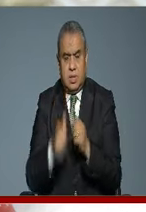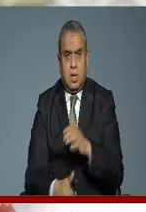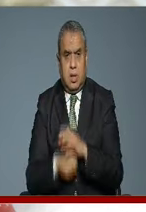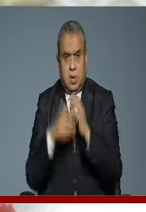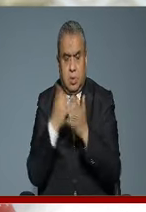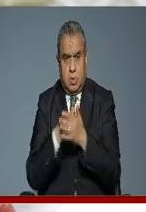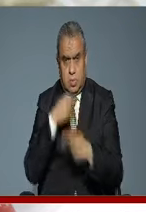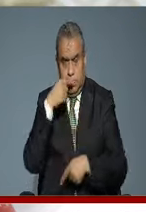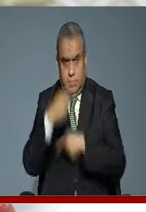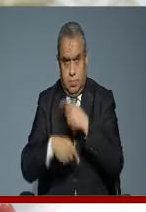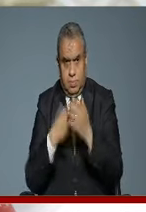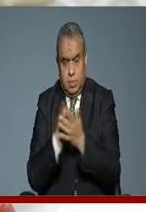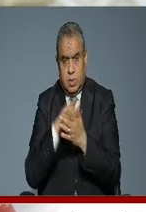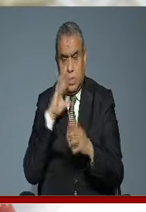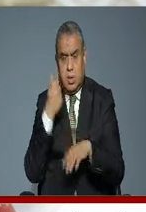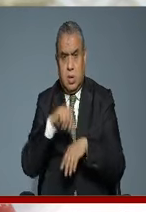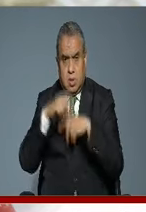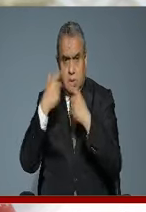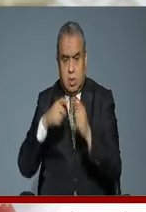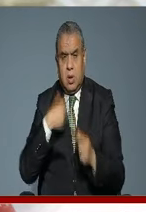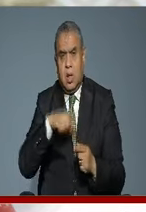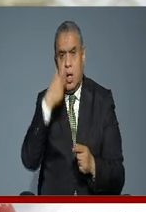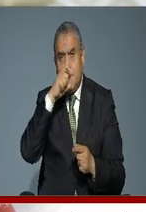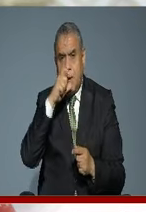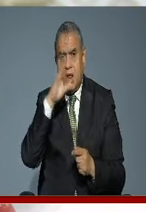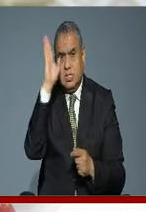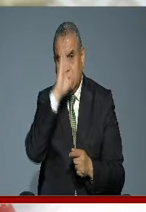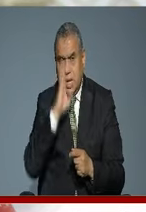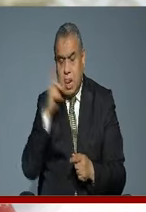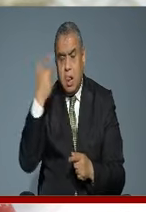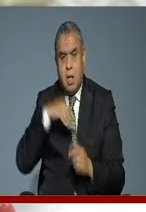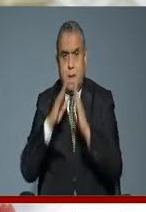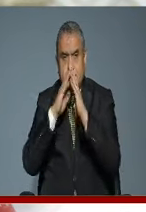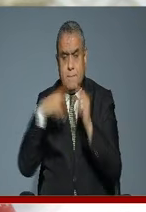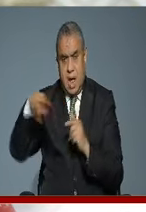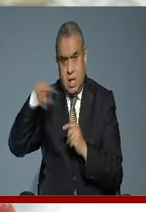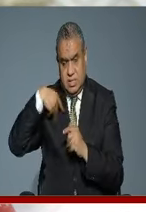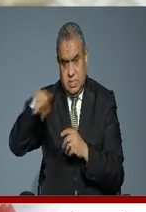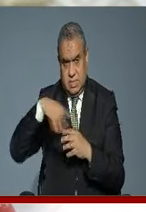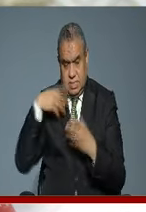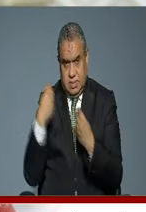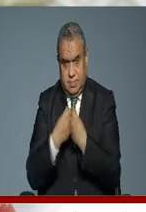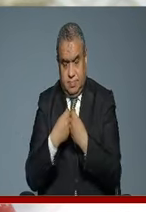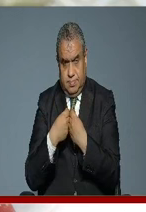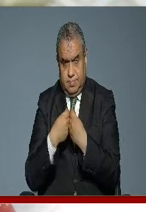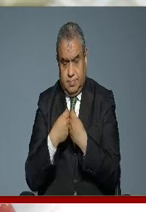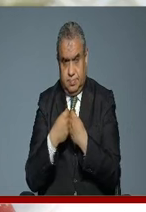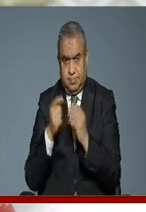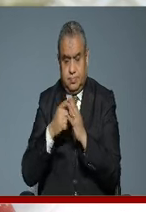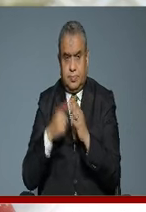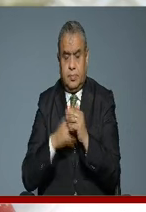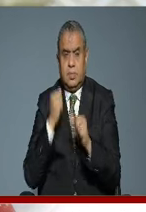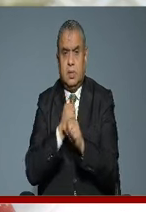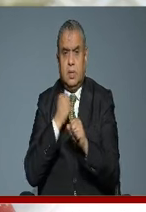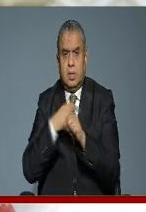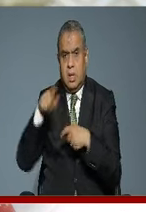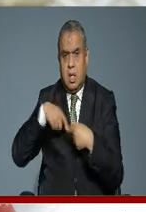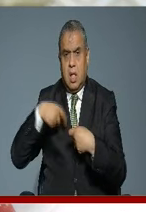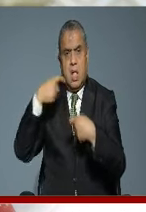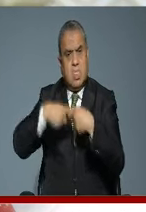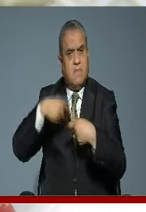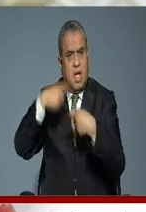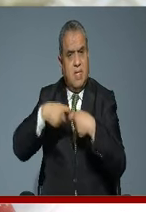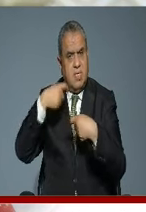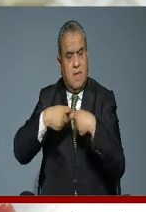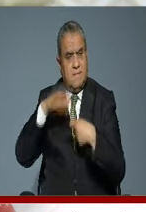وعدد كبير من الناس في البرازيل ومصر، يجب عليهم القيام بعلاقات كبيرة، بالتالي